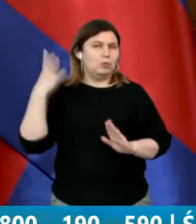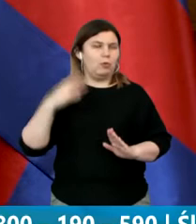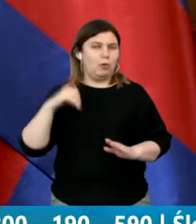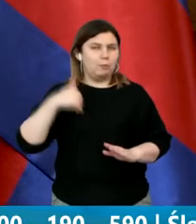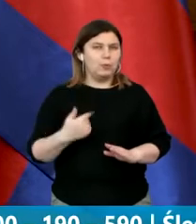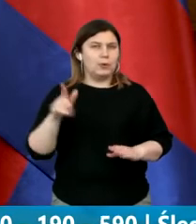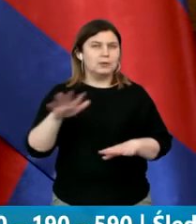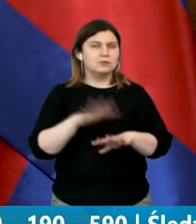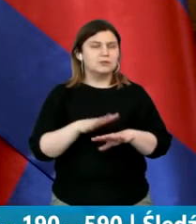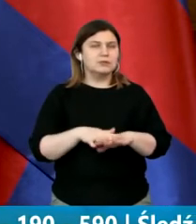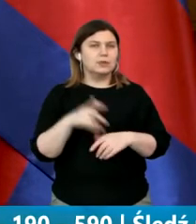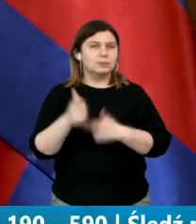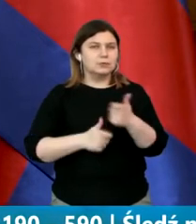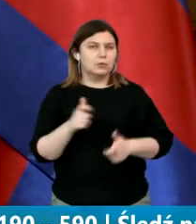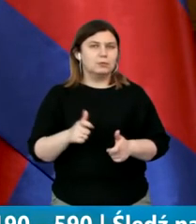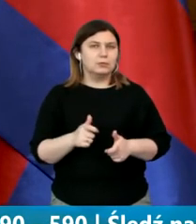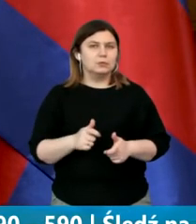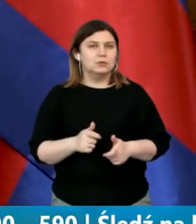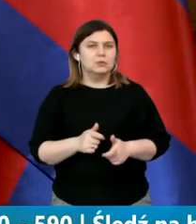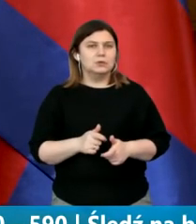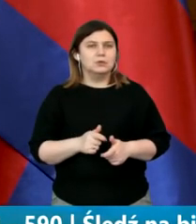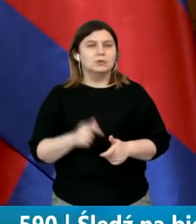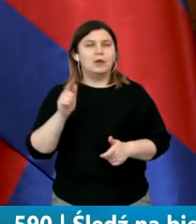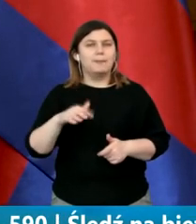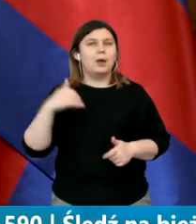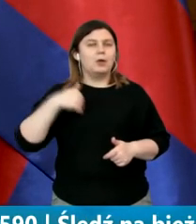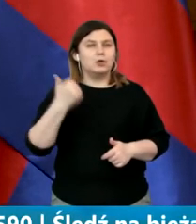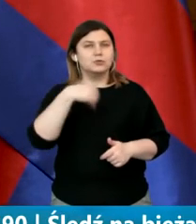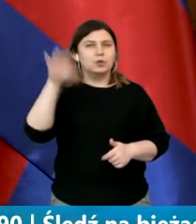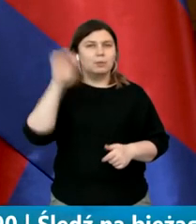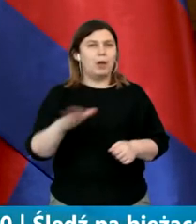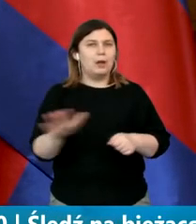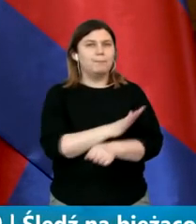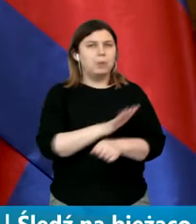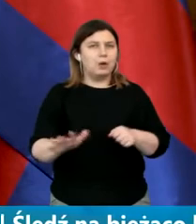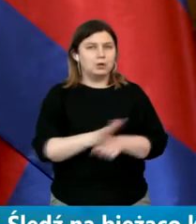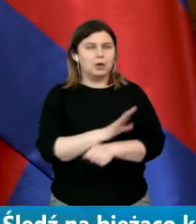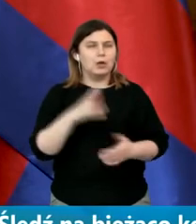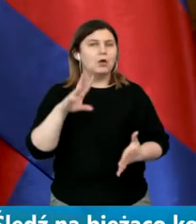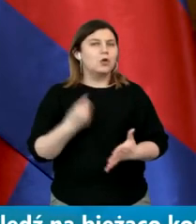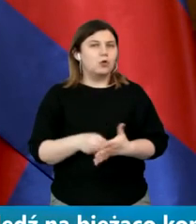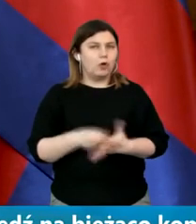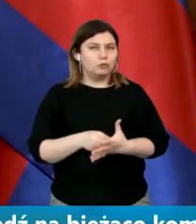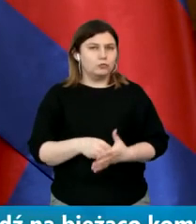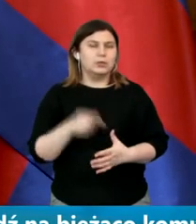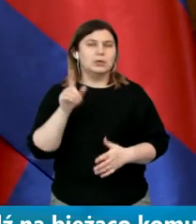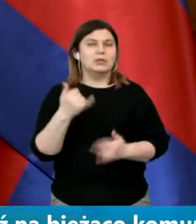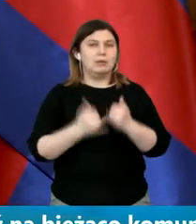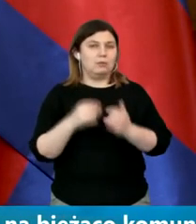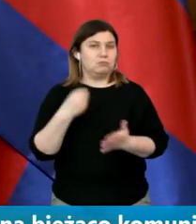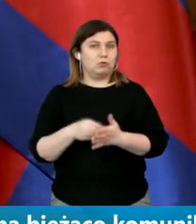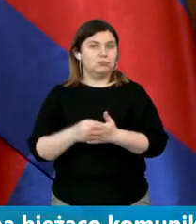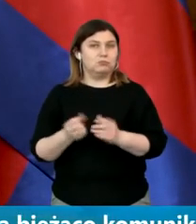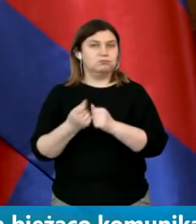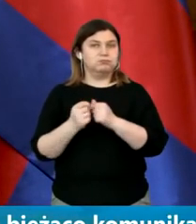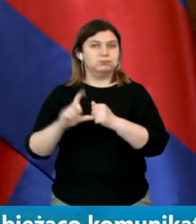system skonstruowany jest tak, aby te opłaty w 100% pokrywały koszty. Jeżeli koszty drastycznie idą w górę,